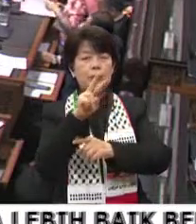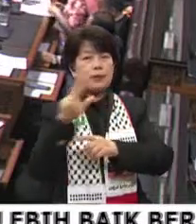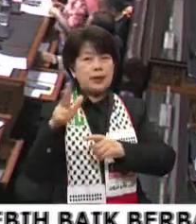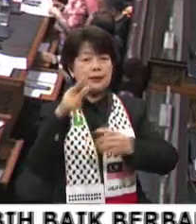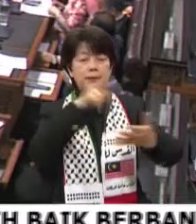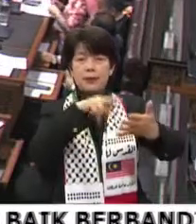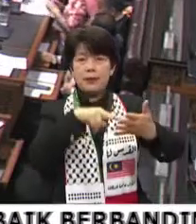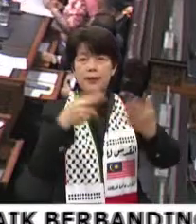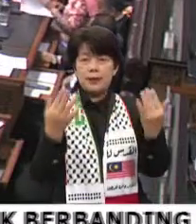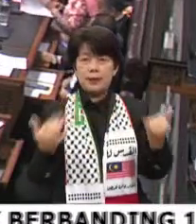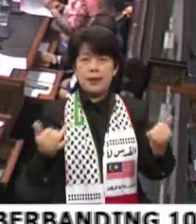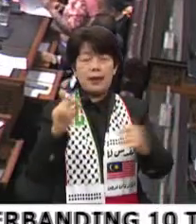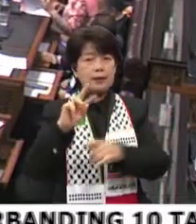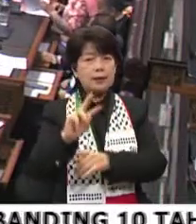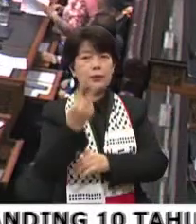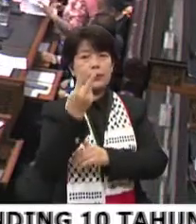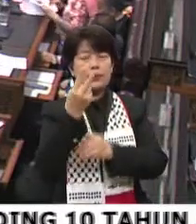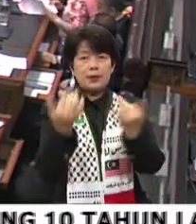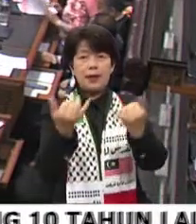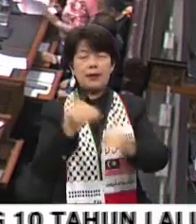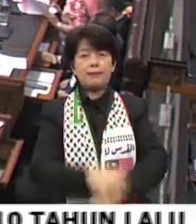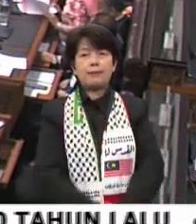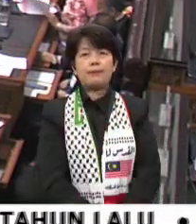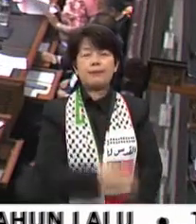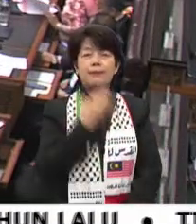dibacakan kali yang kedua